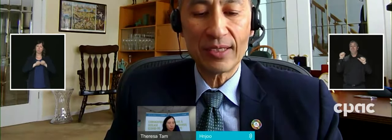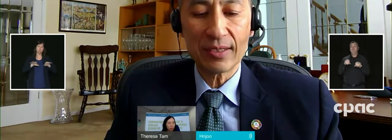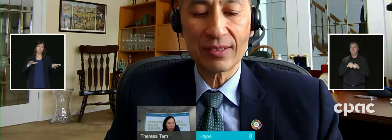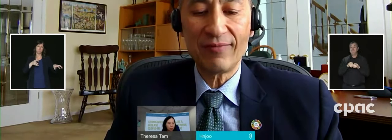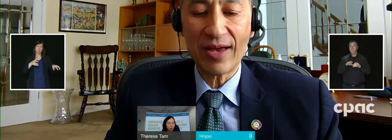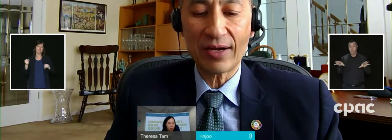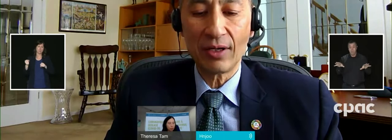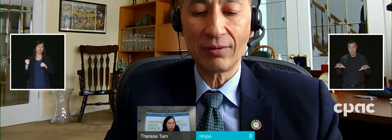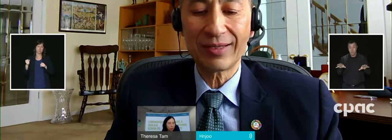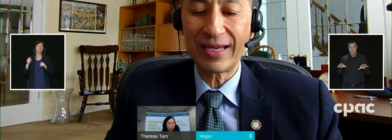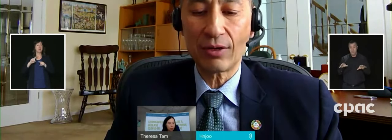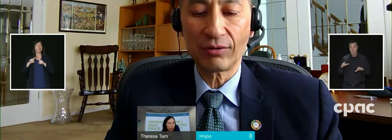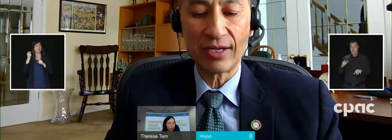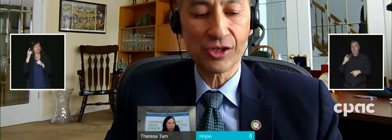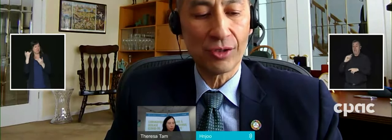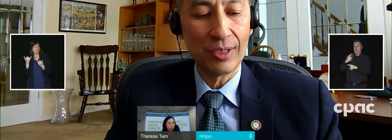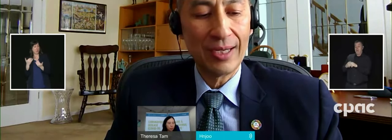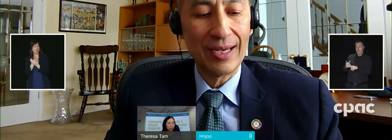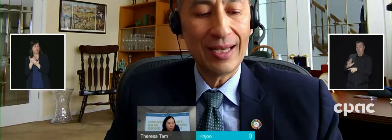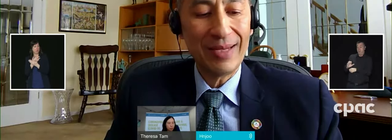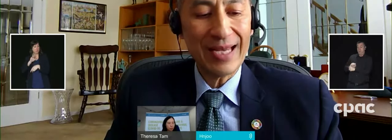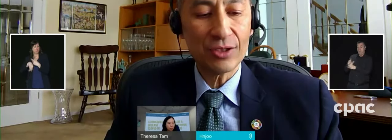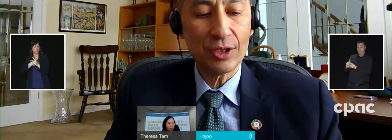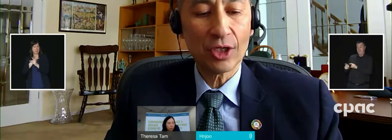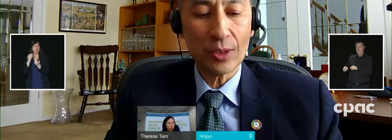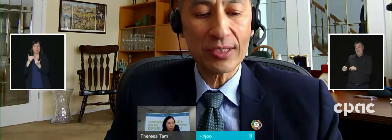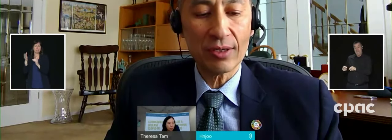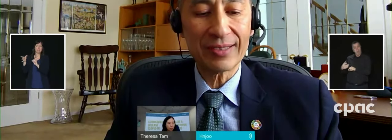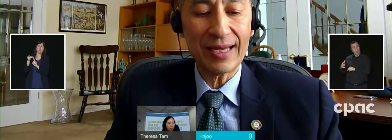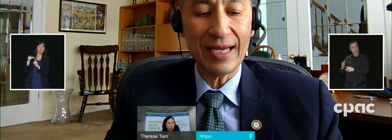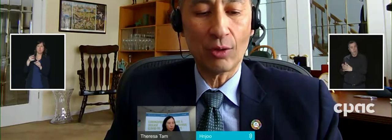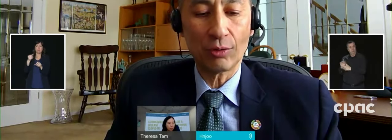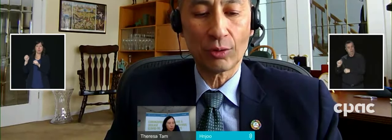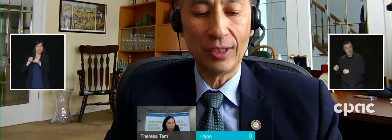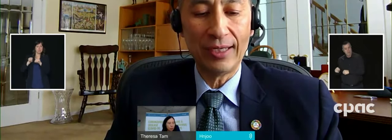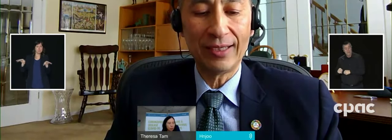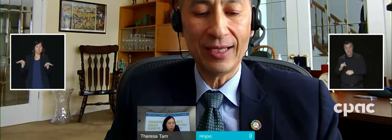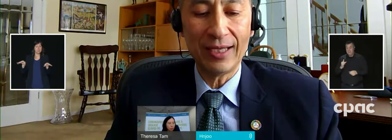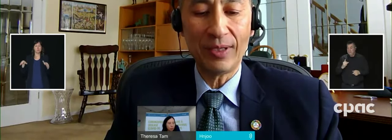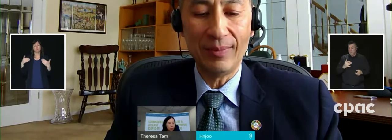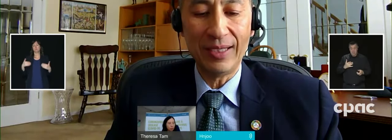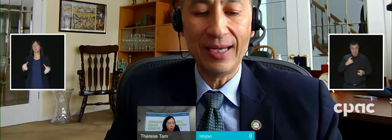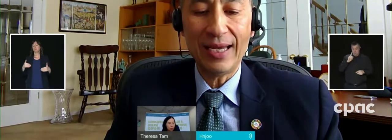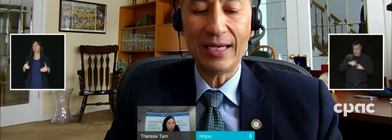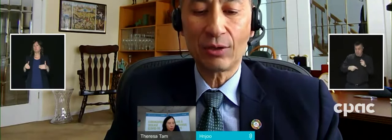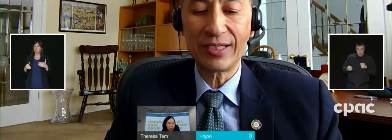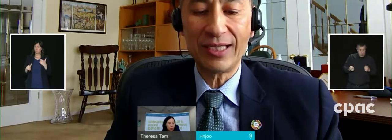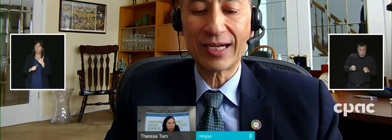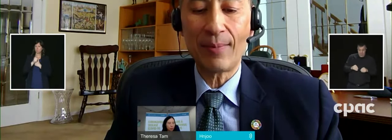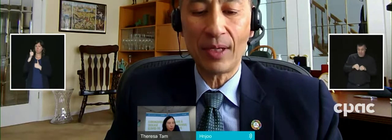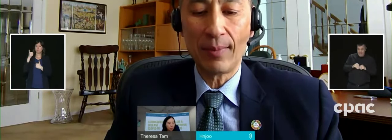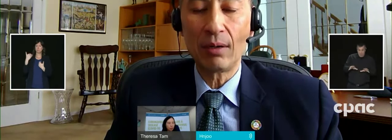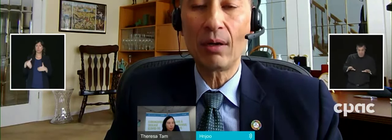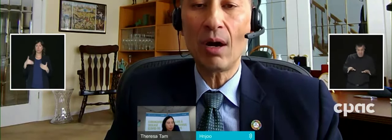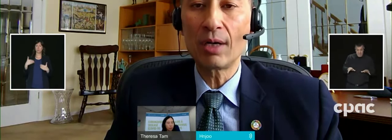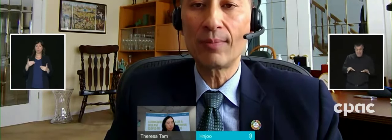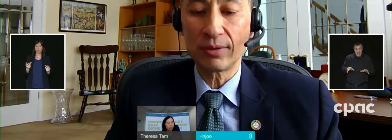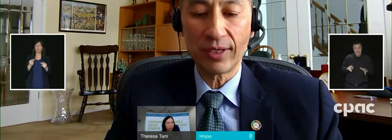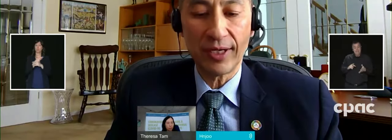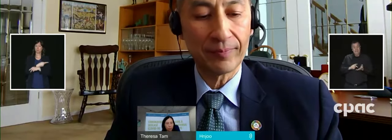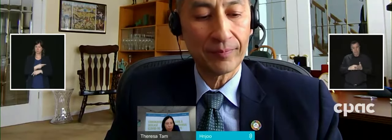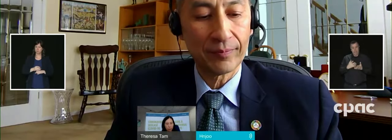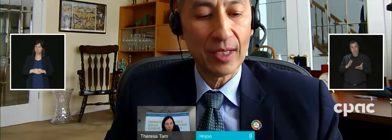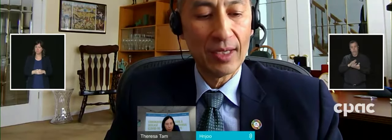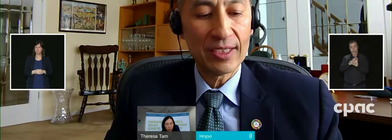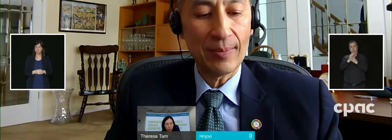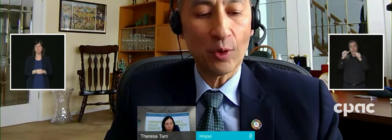la présence des variants très contagieux. La menace d'une croissance incontrôlée de l'épidémie est considérablement